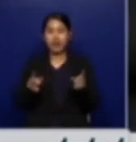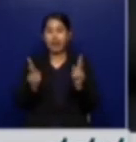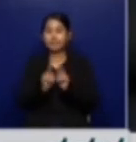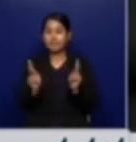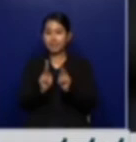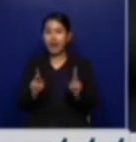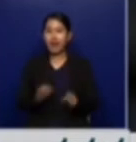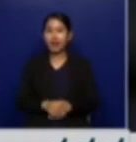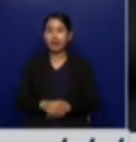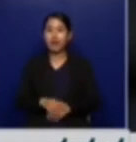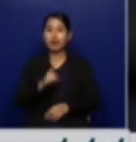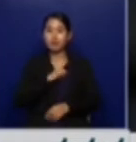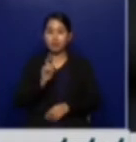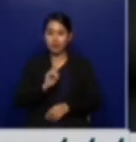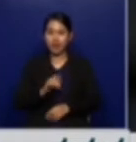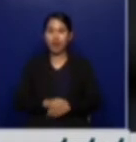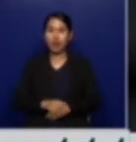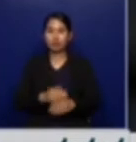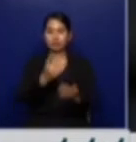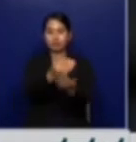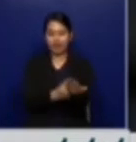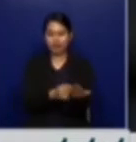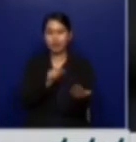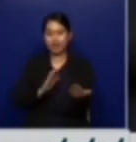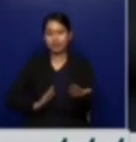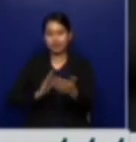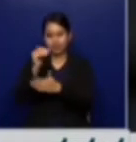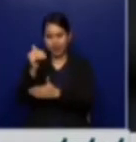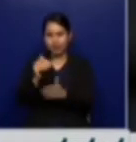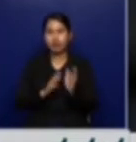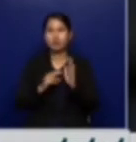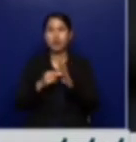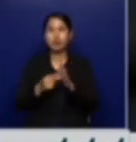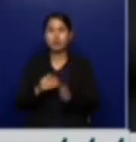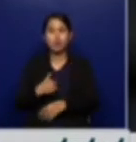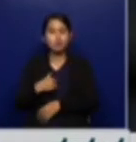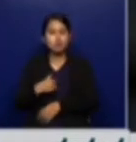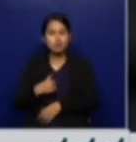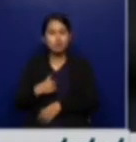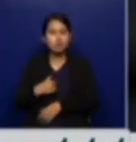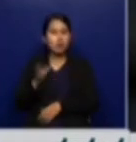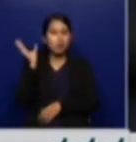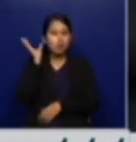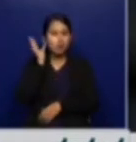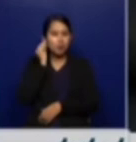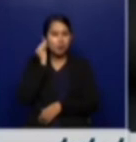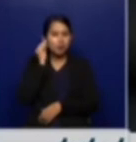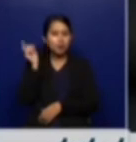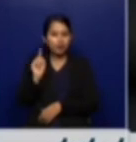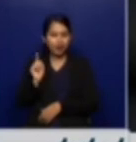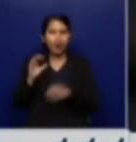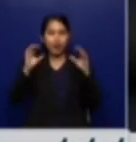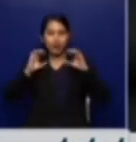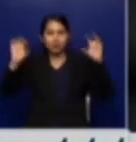มัติงบประมาณตามรายการที่เขาขอใช้มาผมทราบข่าวว่ารัฐบาลขอใช้มา